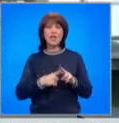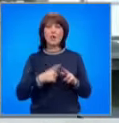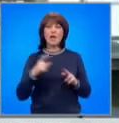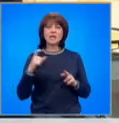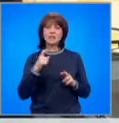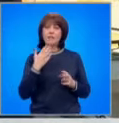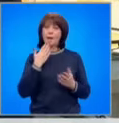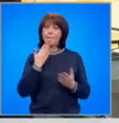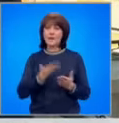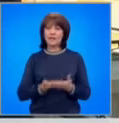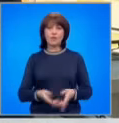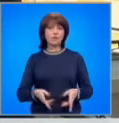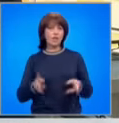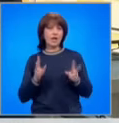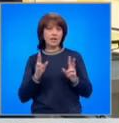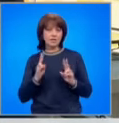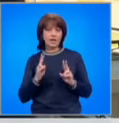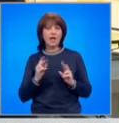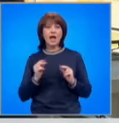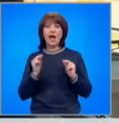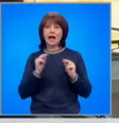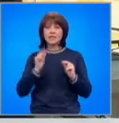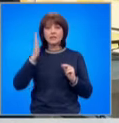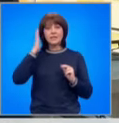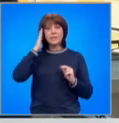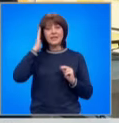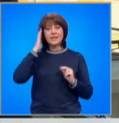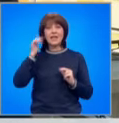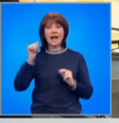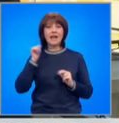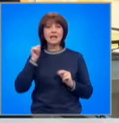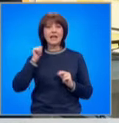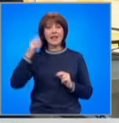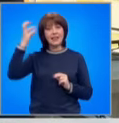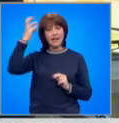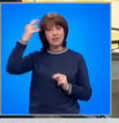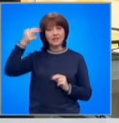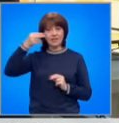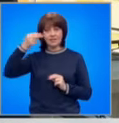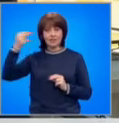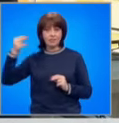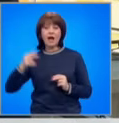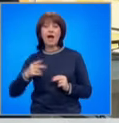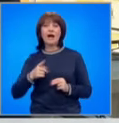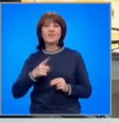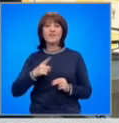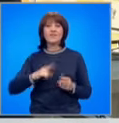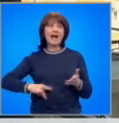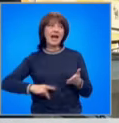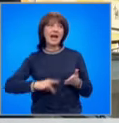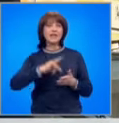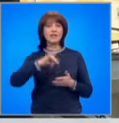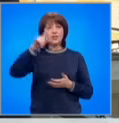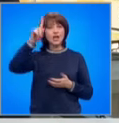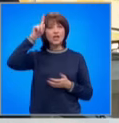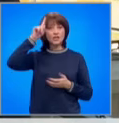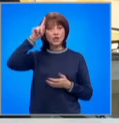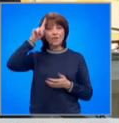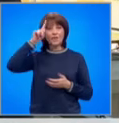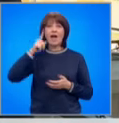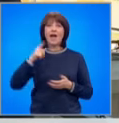решение. Казал съм го и на министър Алексиев, държавната фирма, евентуално летище София, да е оператор на